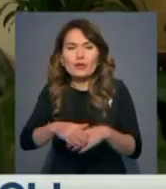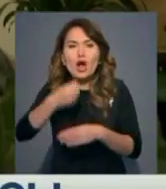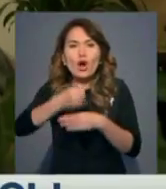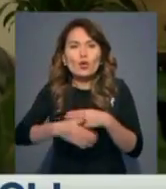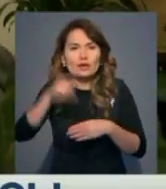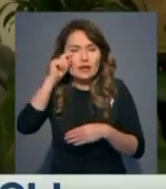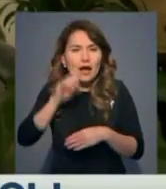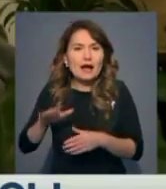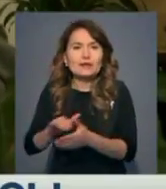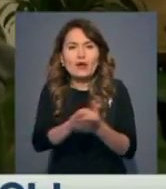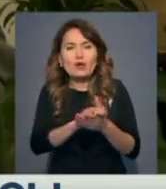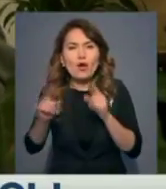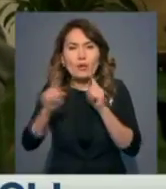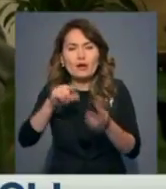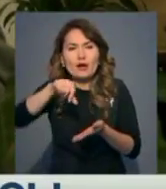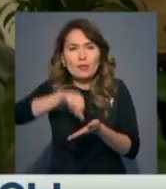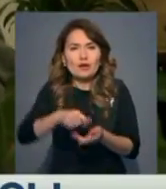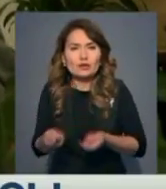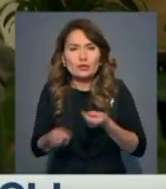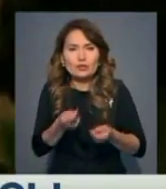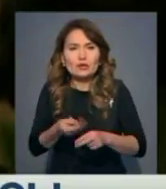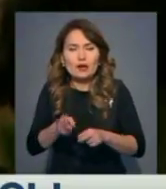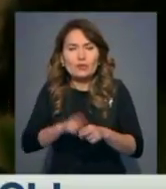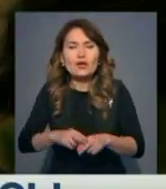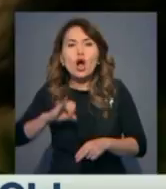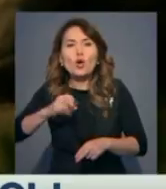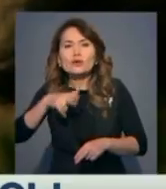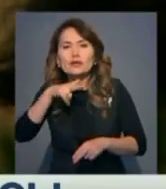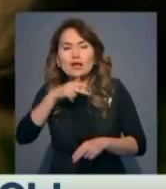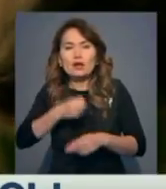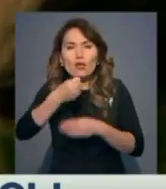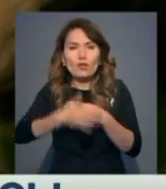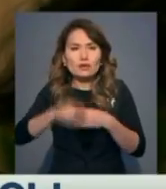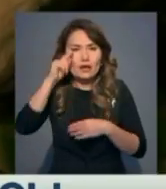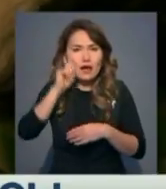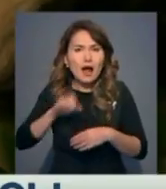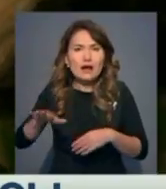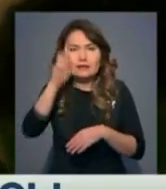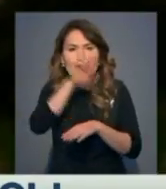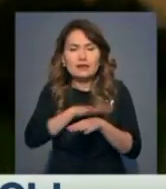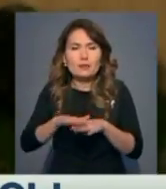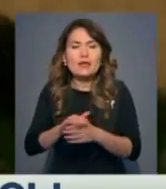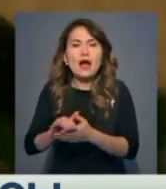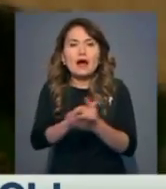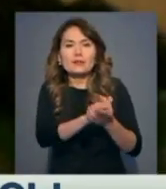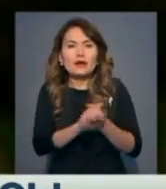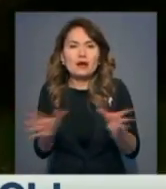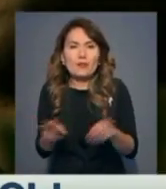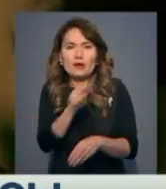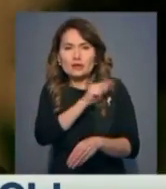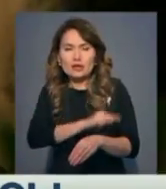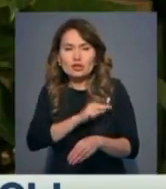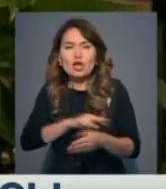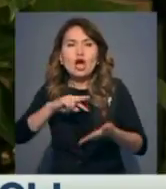Орталық Азия ынтымақтастық форумының хатшылығы ұйымдастырды. Қатысушылар Оңтүстік Корея мен Орталық Азия елдері арасында ынтымақтастықты